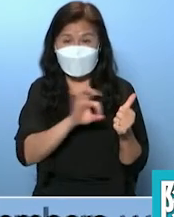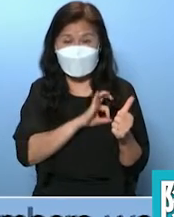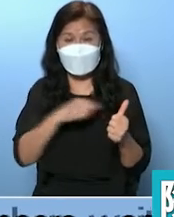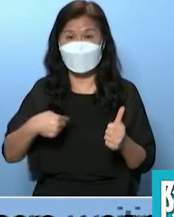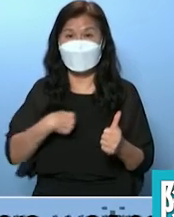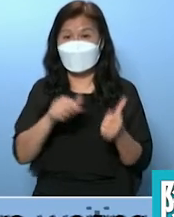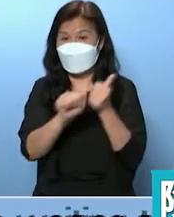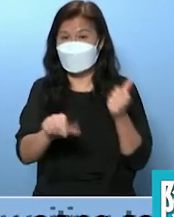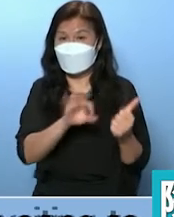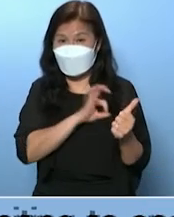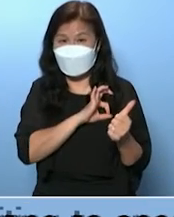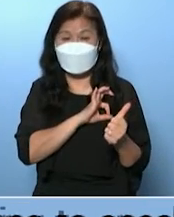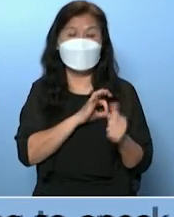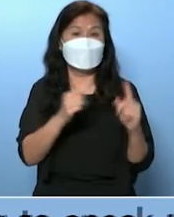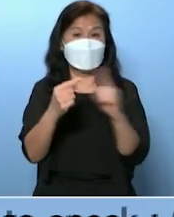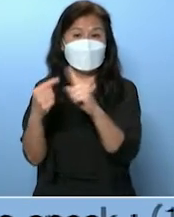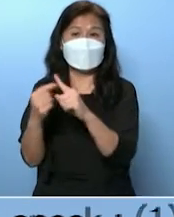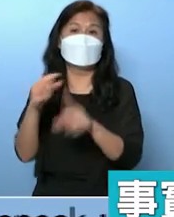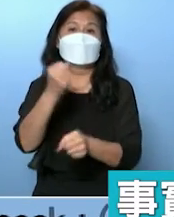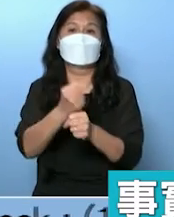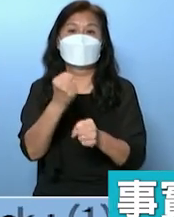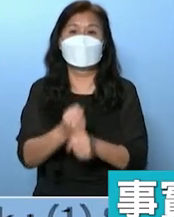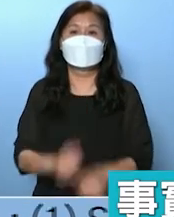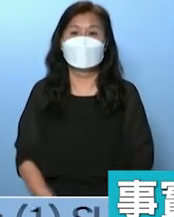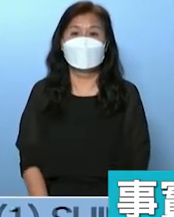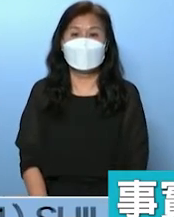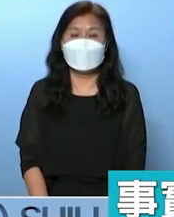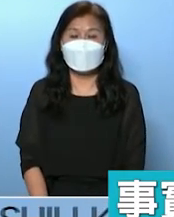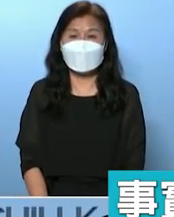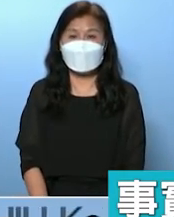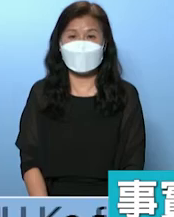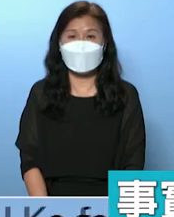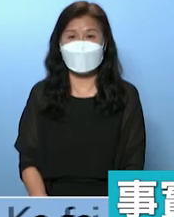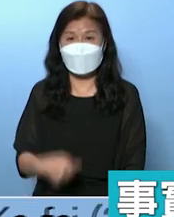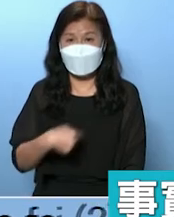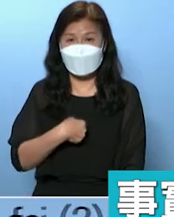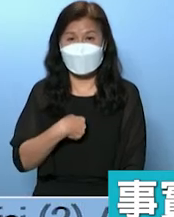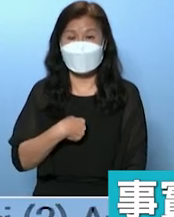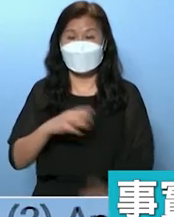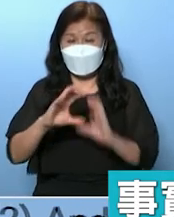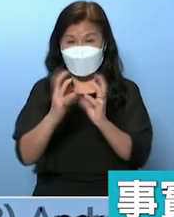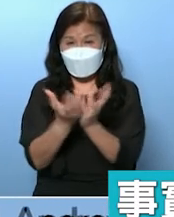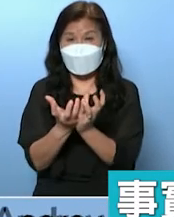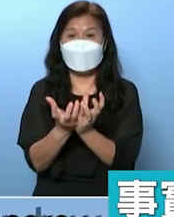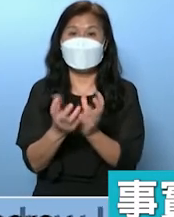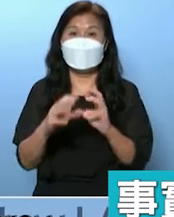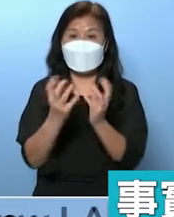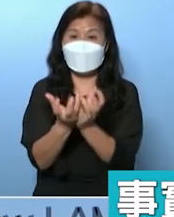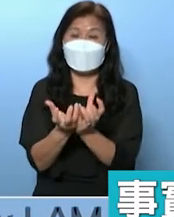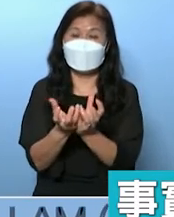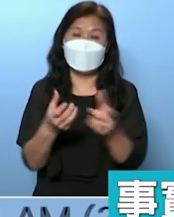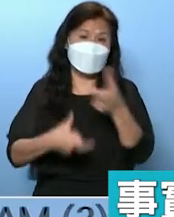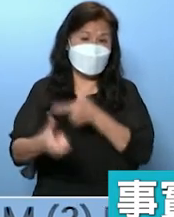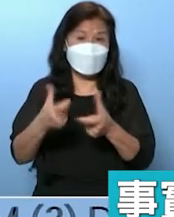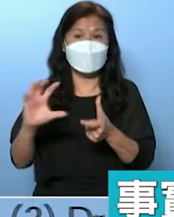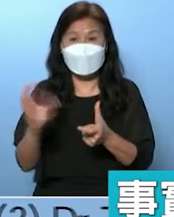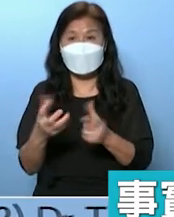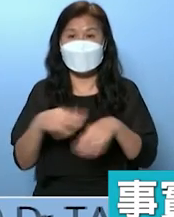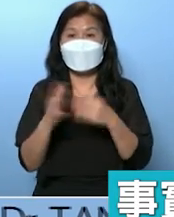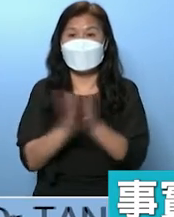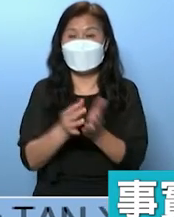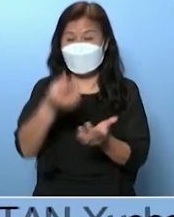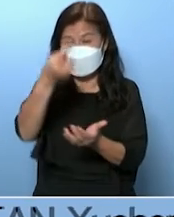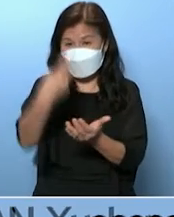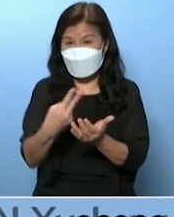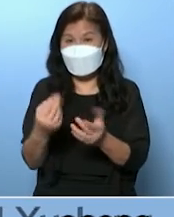都是法案委員會的委員。事實上，本人和經民聯的議員同事曾經就條例草案